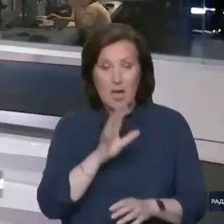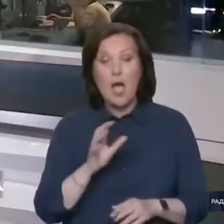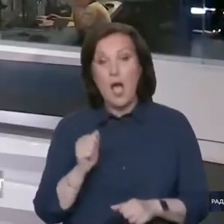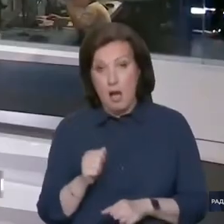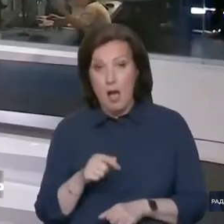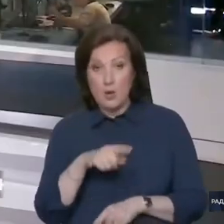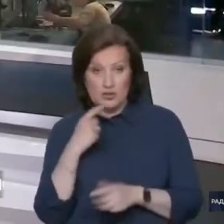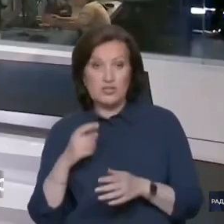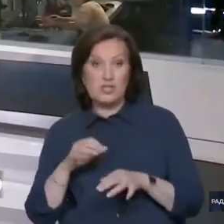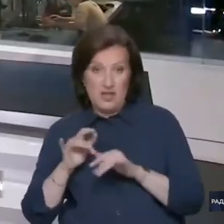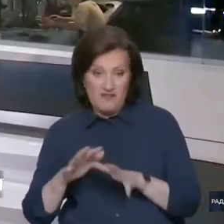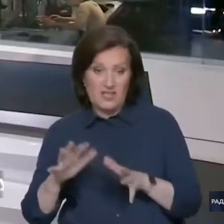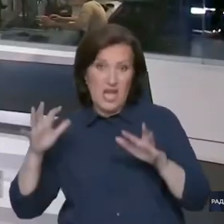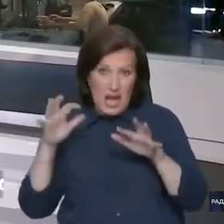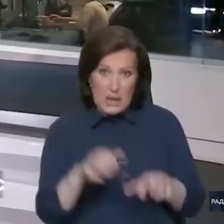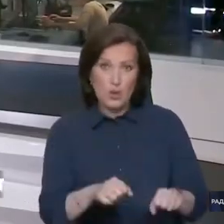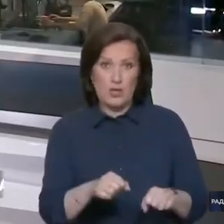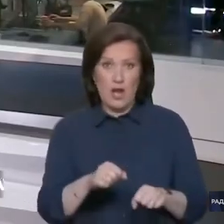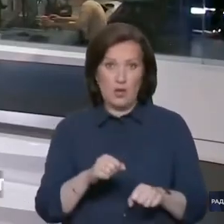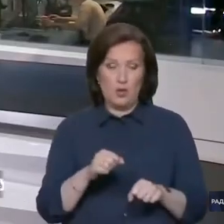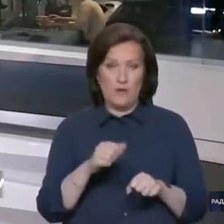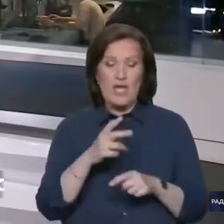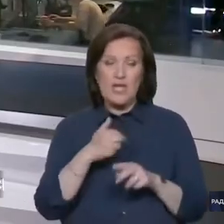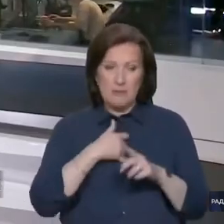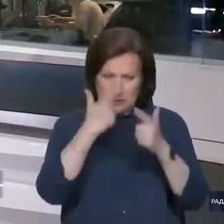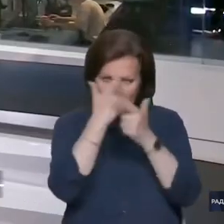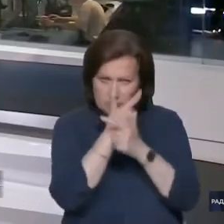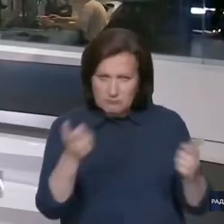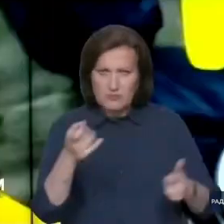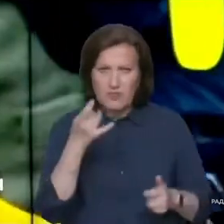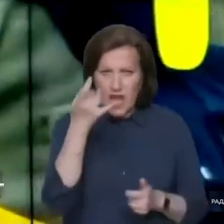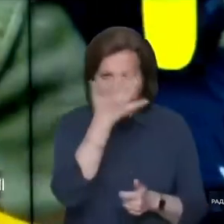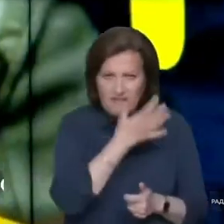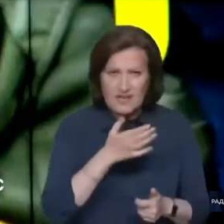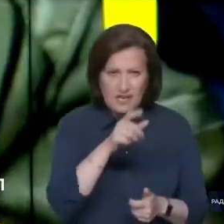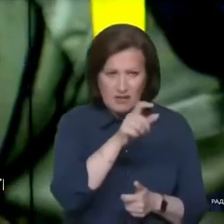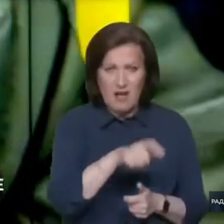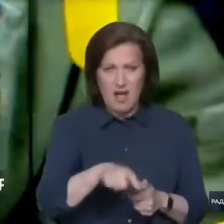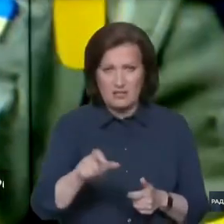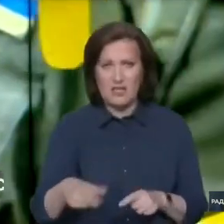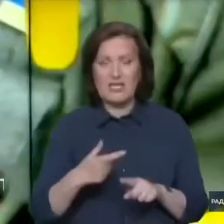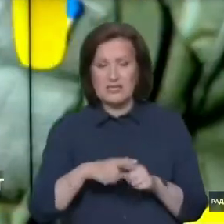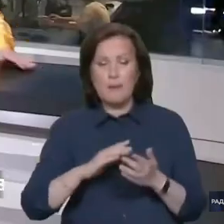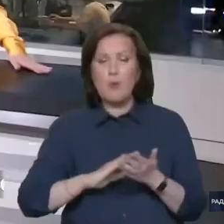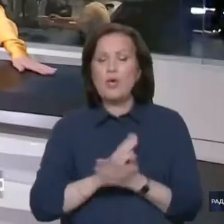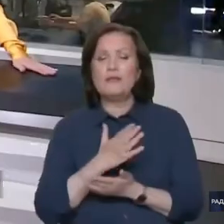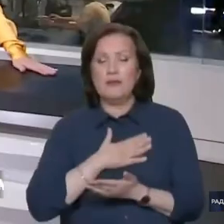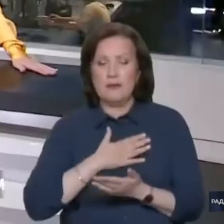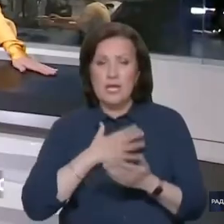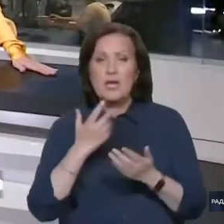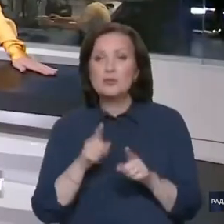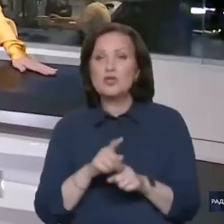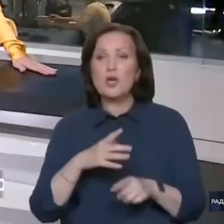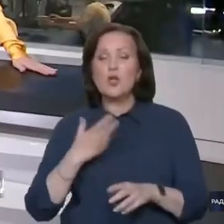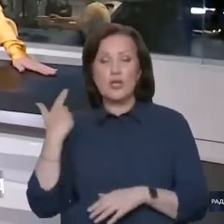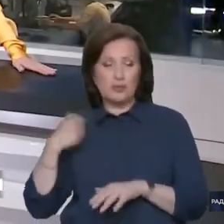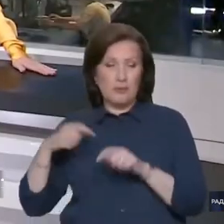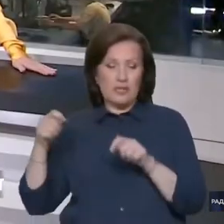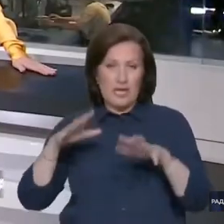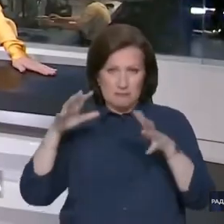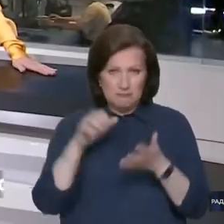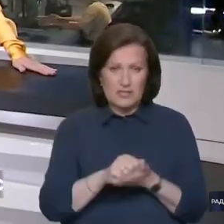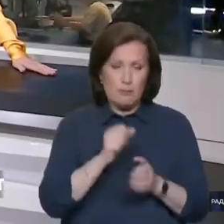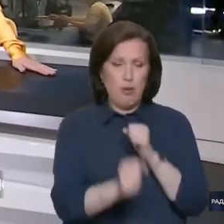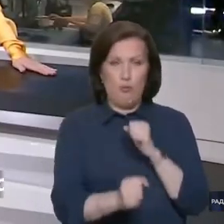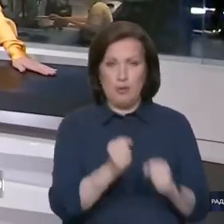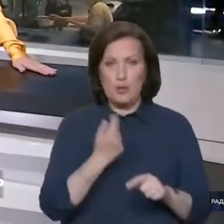веде колоніальну війну. І ми це доносимо африканцям, це частина нашої інформаційної політики. Я дивіться, це все одно, що ваша колишня метрополія приїхала би